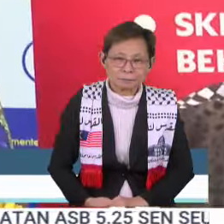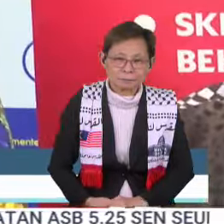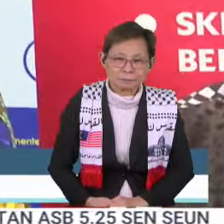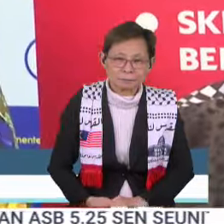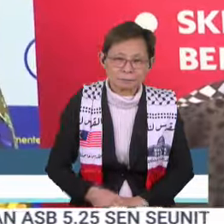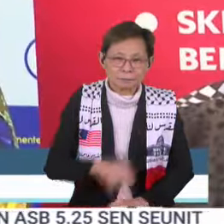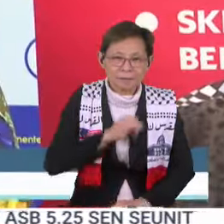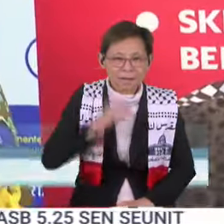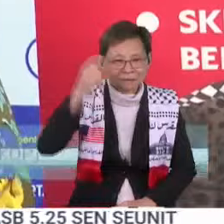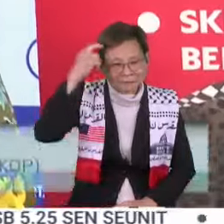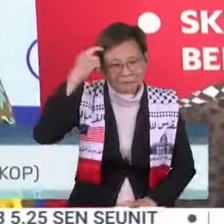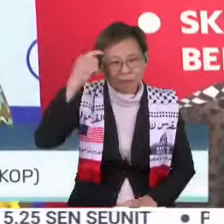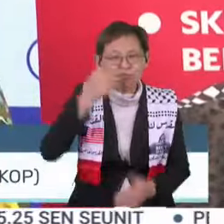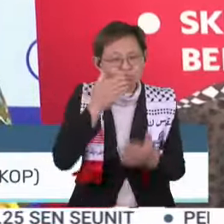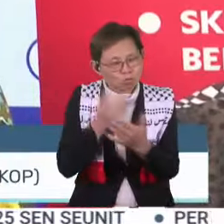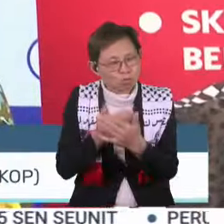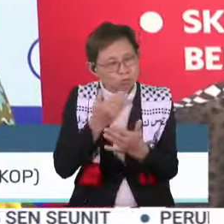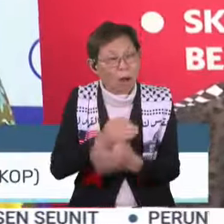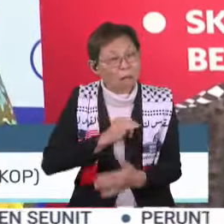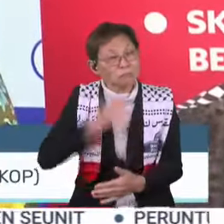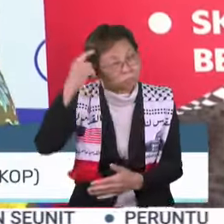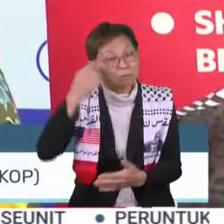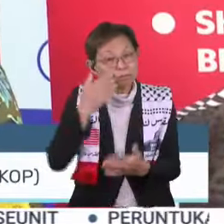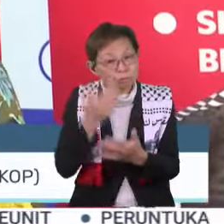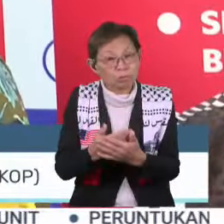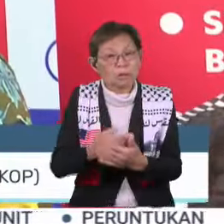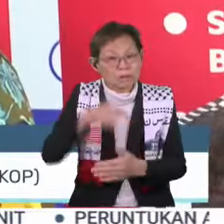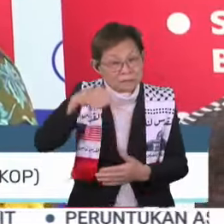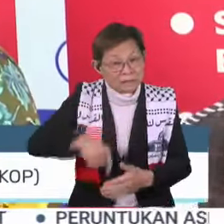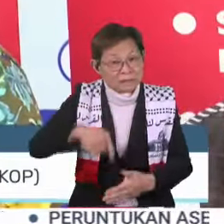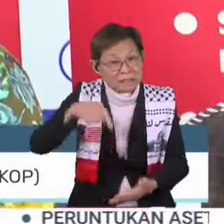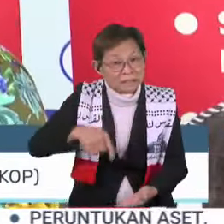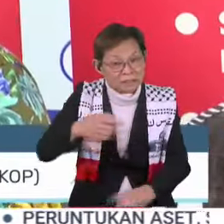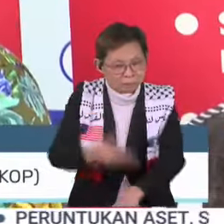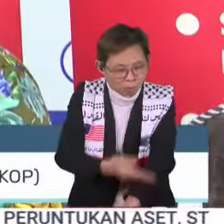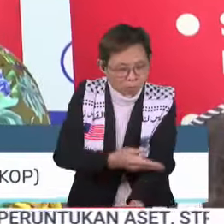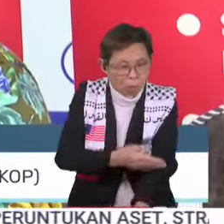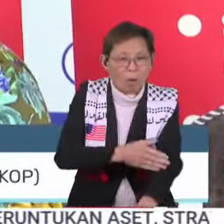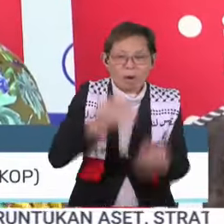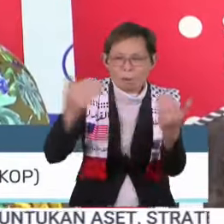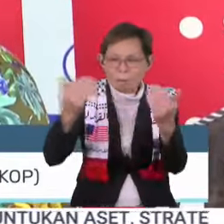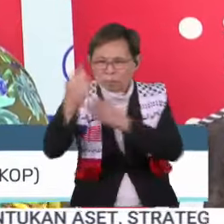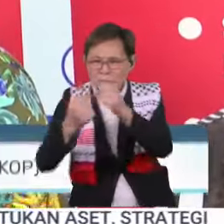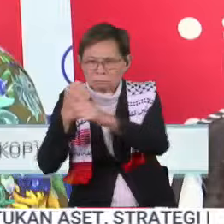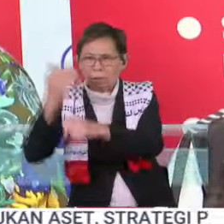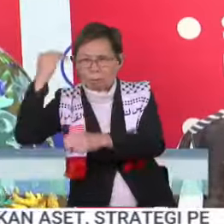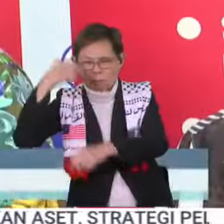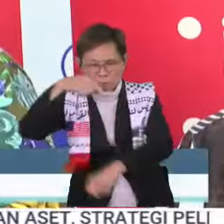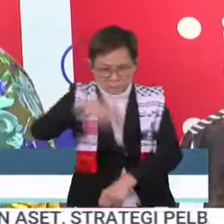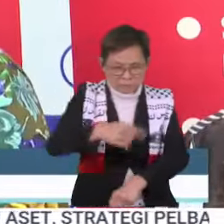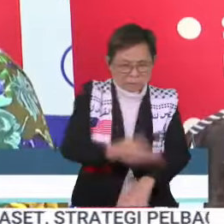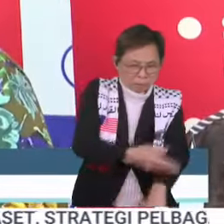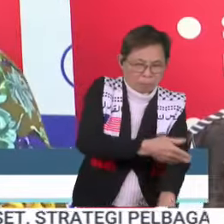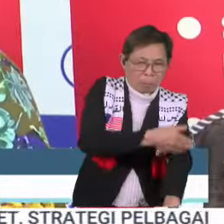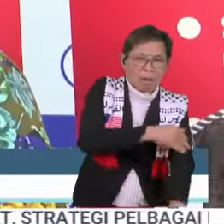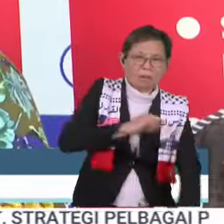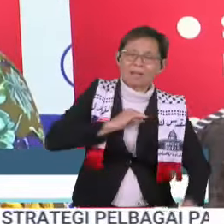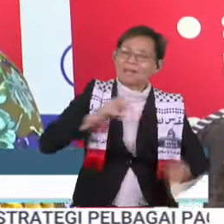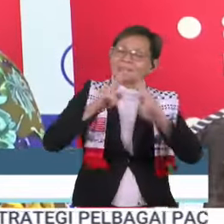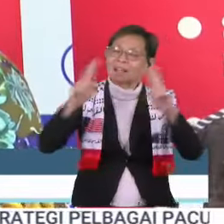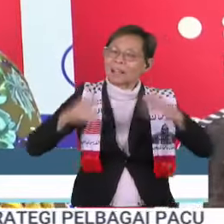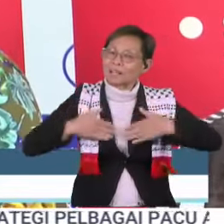I think it's a very good thing. Ini adalah tingkatan daripada tahun-tahun yang lepas. So, saya sangat